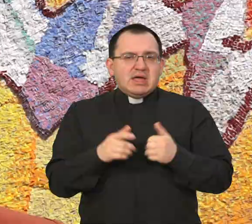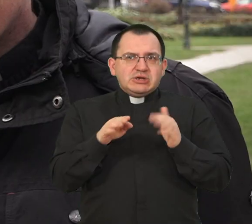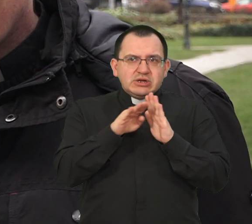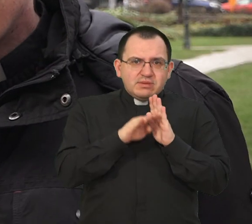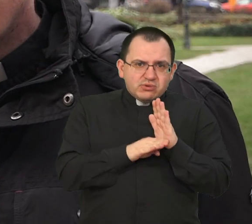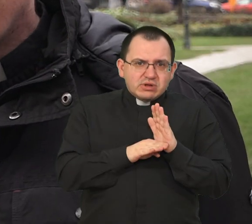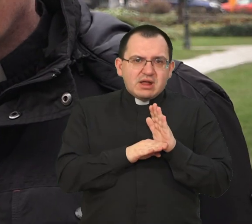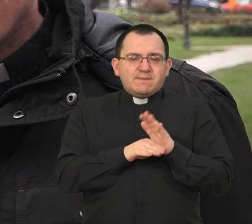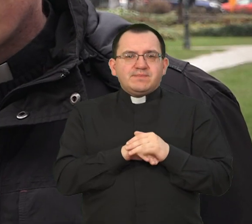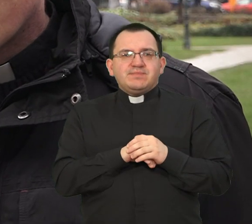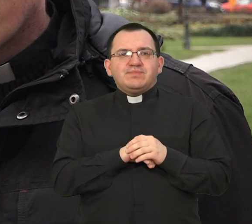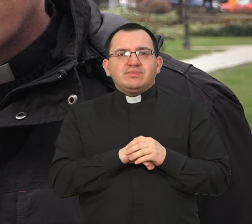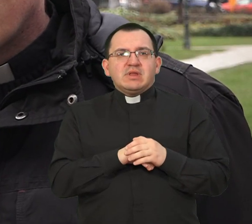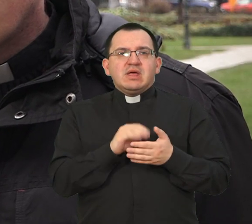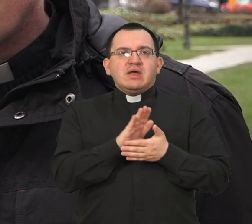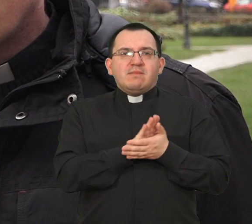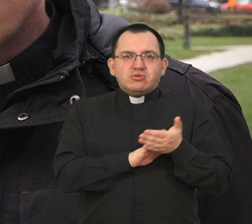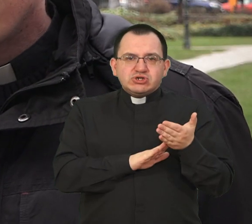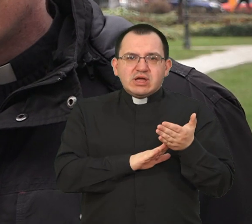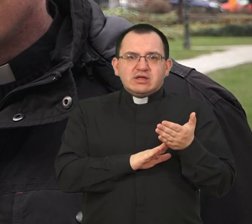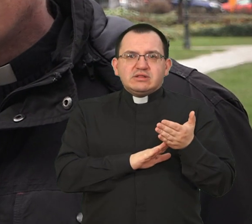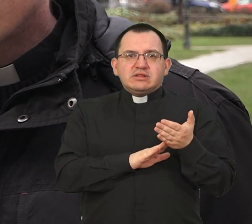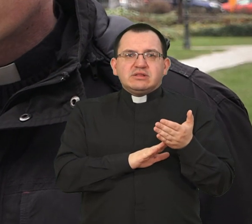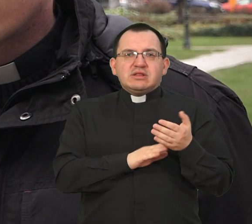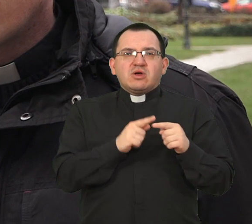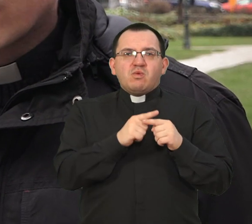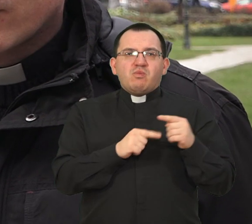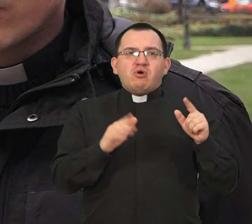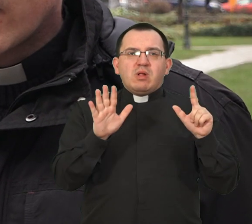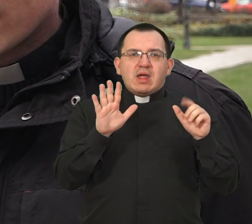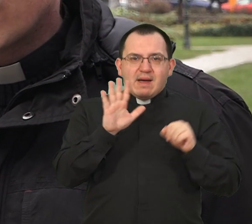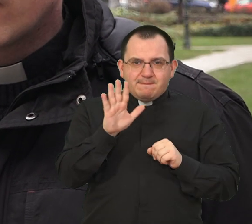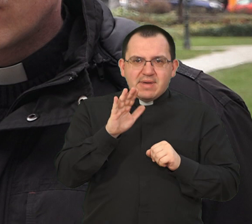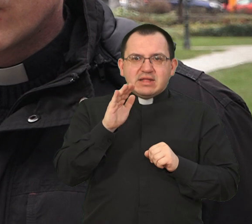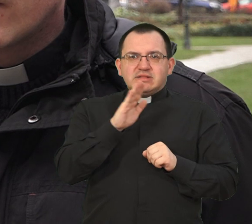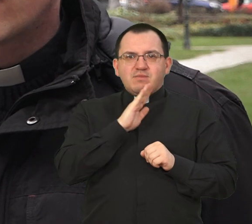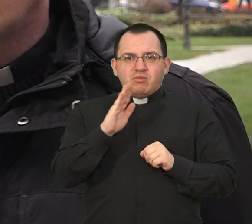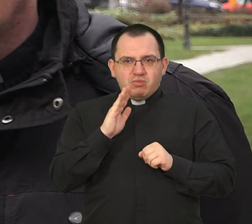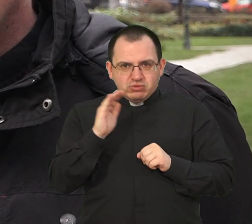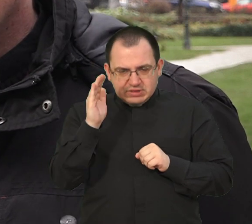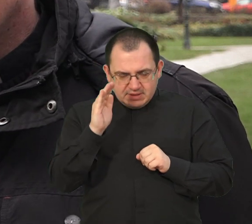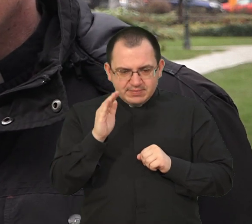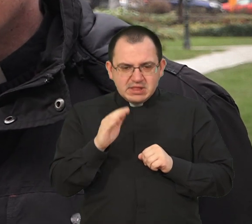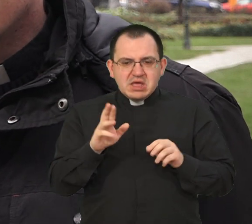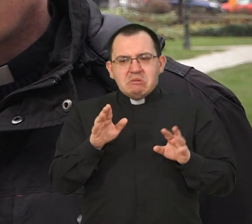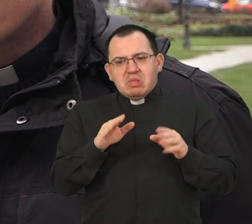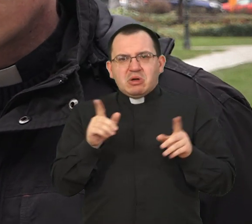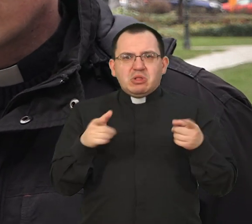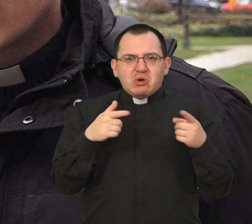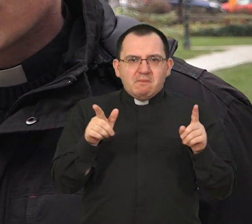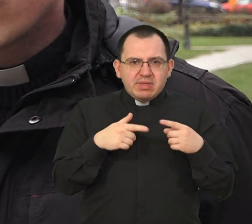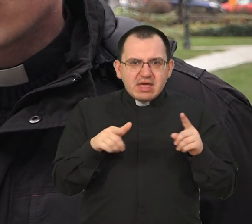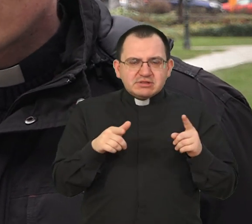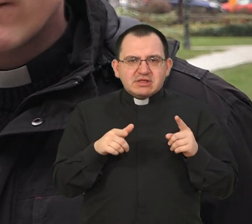znači sljedeći. Počeo bi u 16.30 sa nekoliko pjesama uvodnih, dakle sa